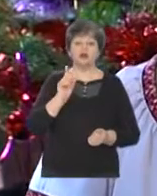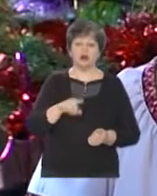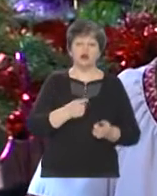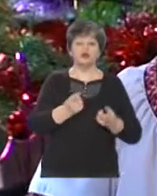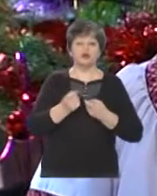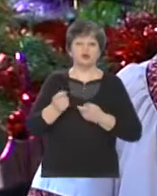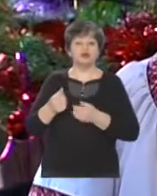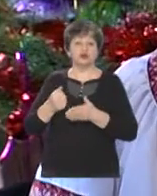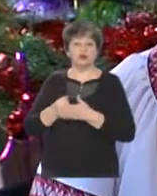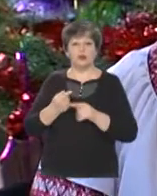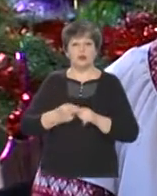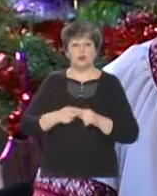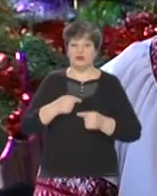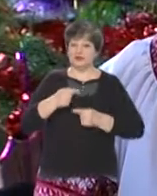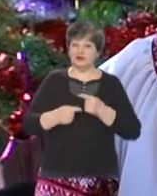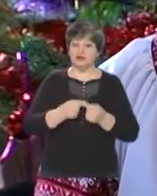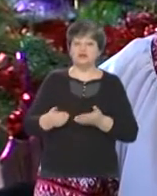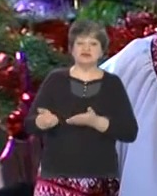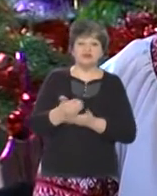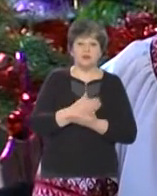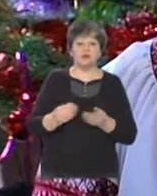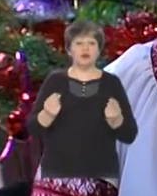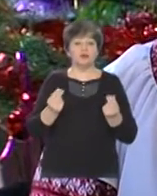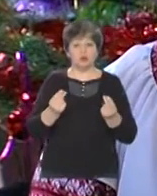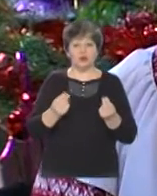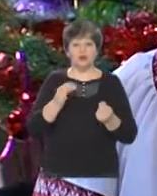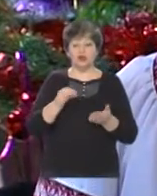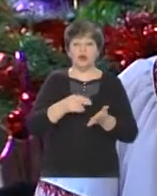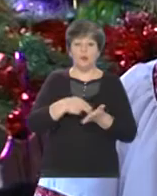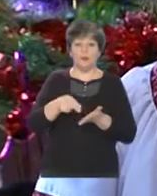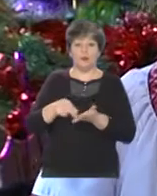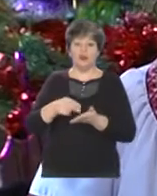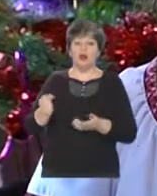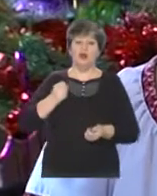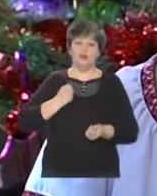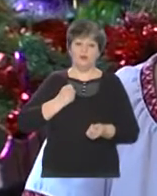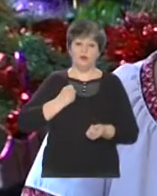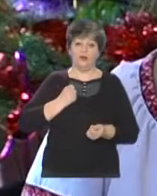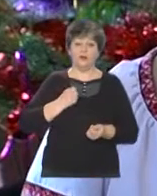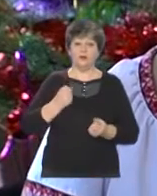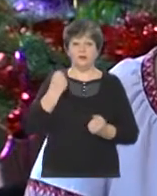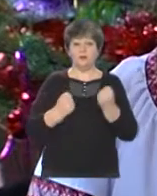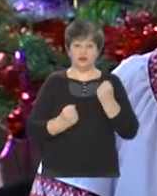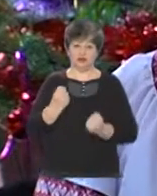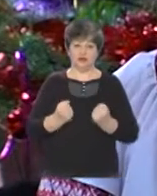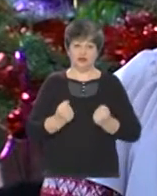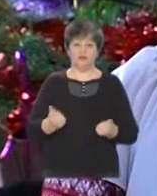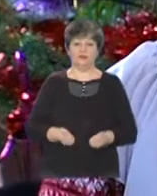долучався до цієї традиції. Він зібрав кошти та купив воїнам АТО